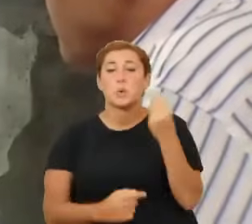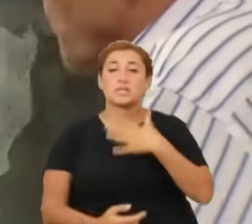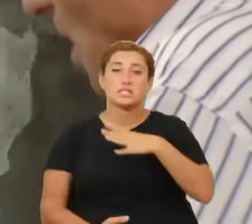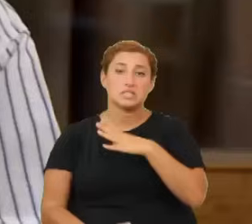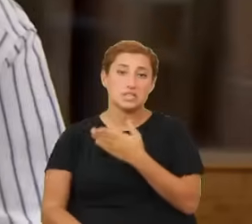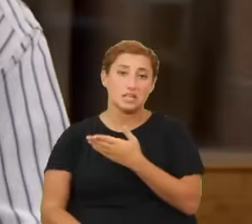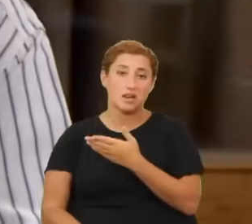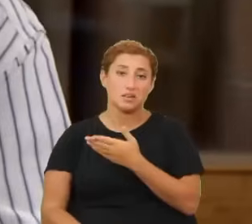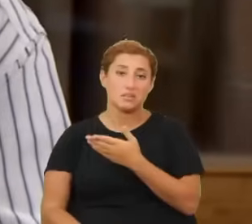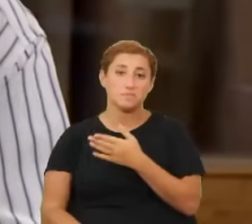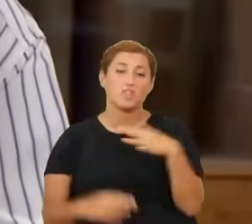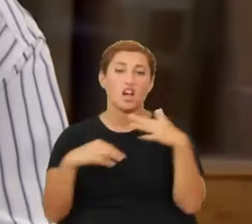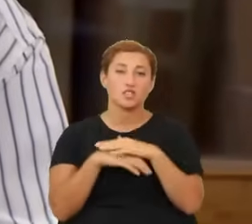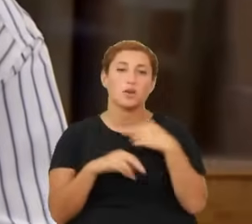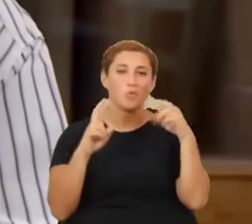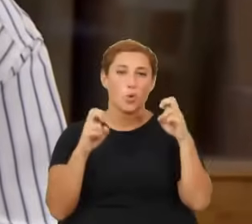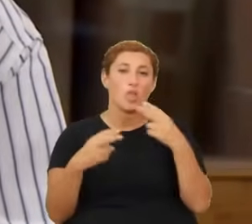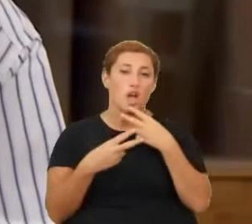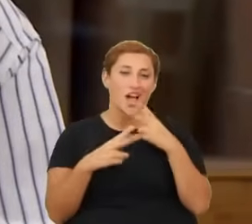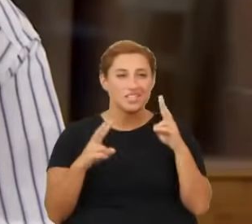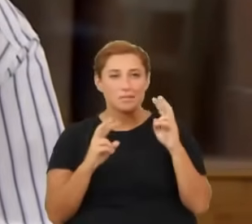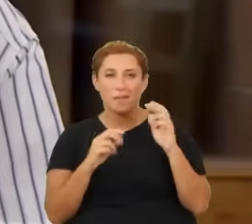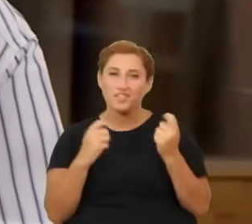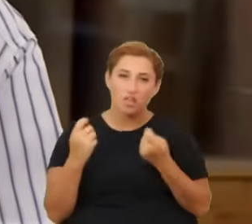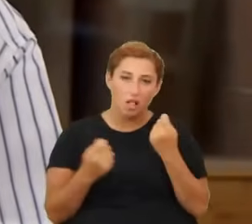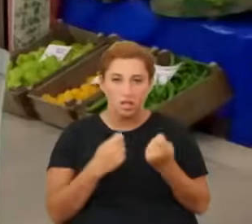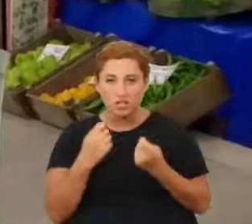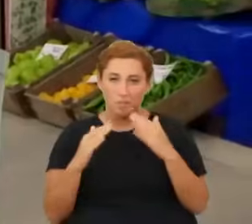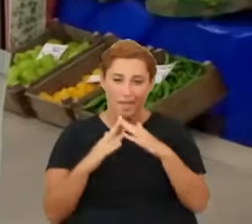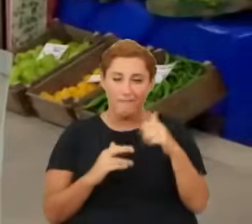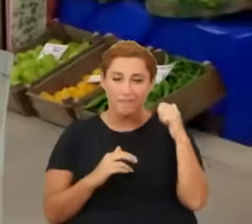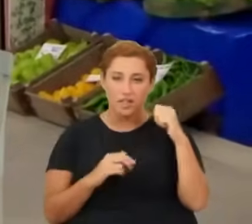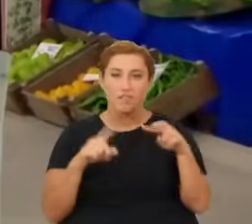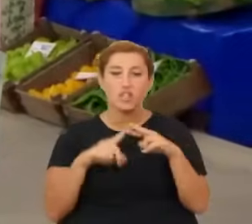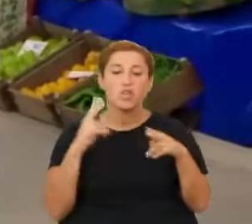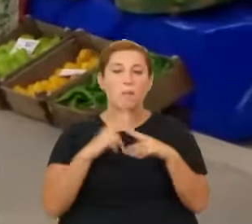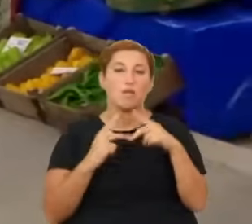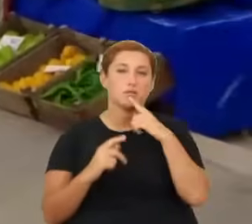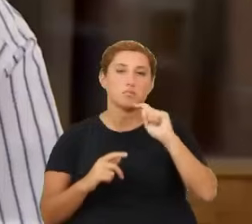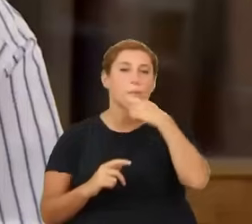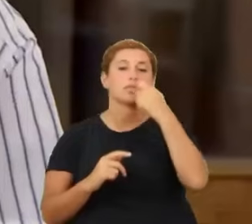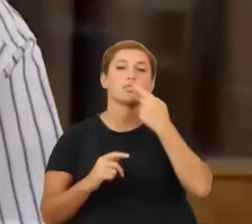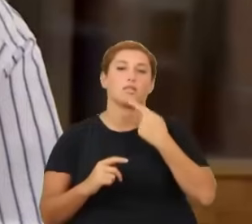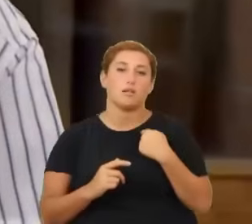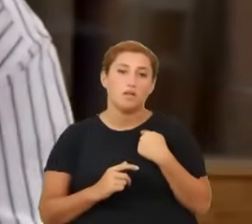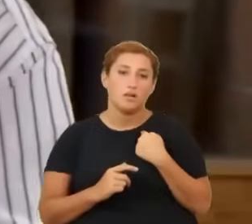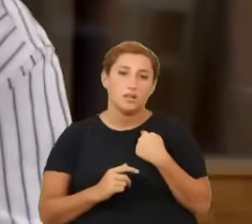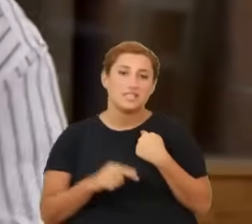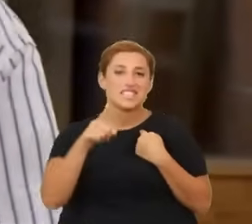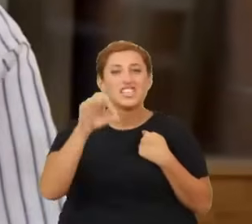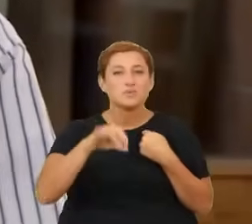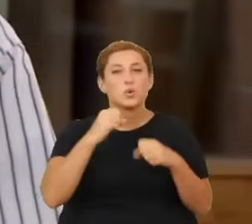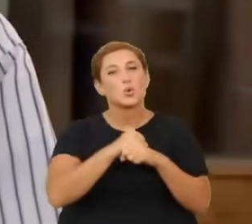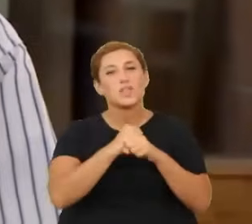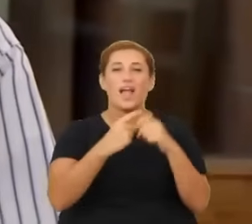istekli. Akşam konuyu açacak oldum evde. Necla hemen ağzıma tıkadı. Sen